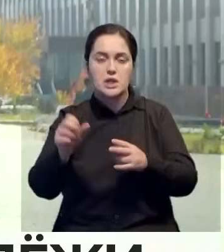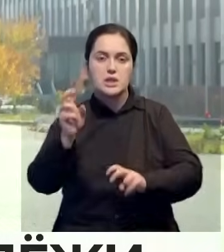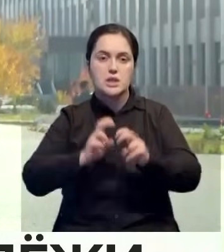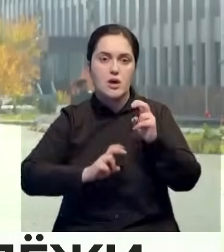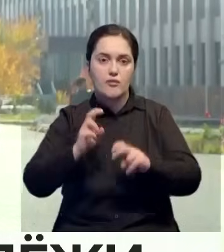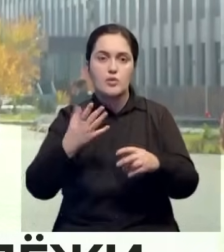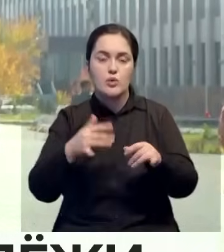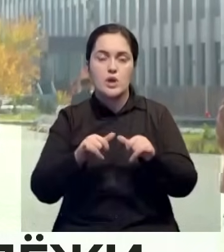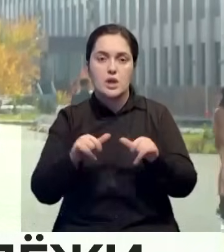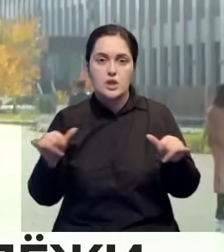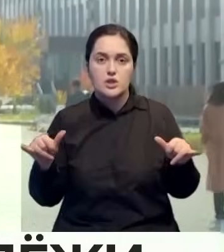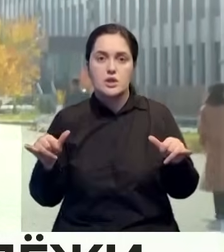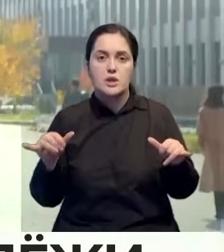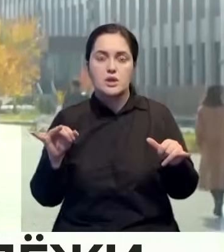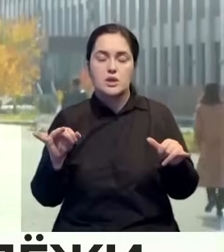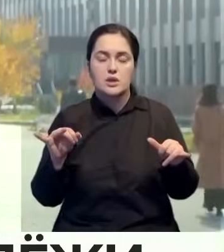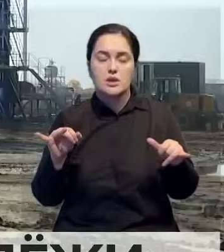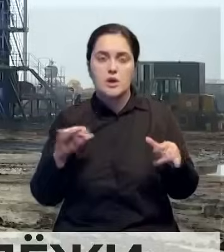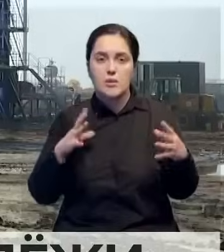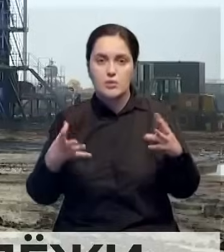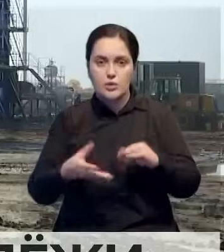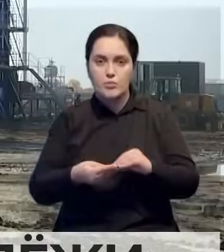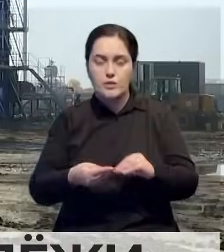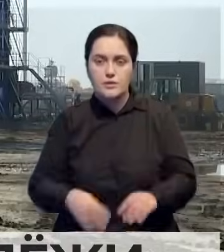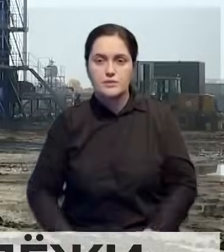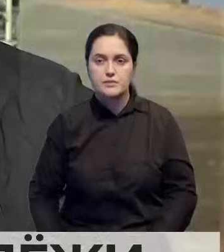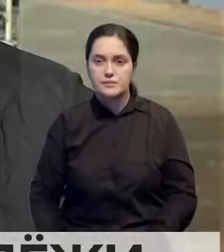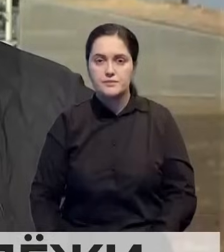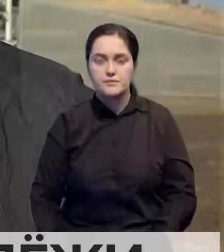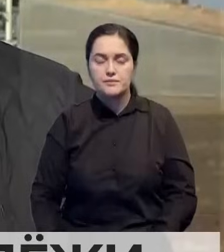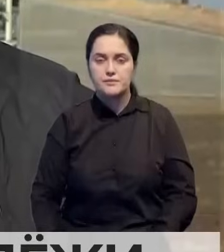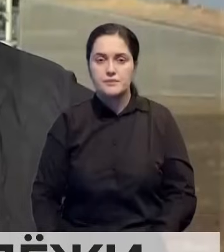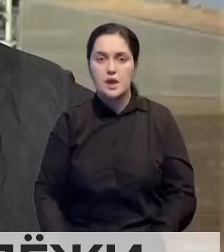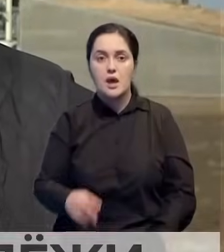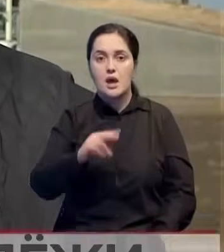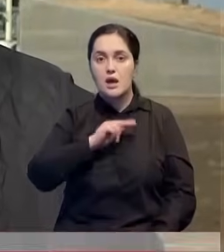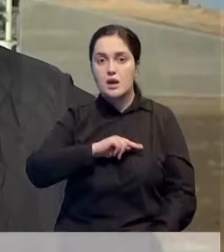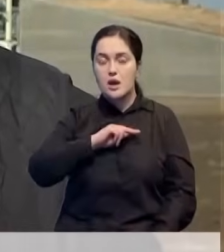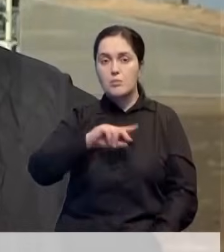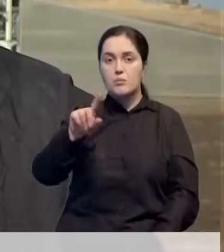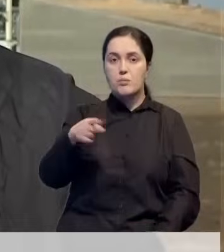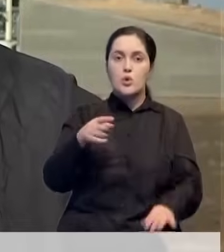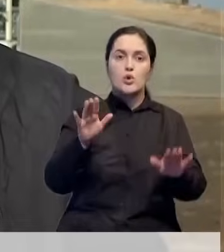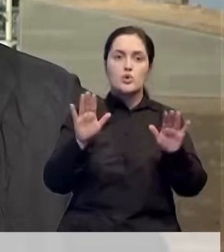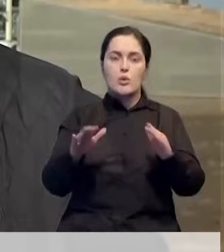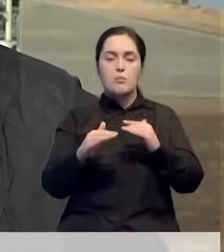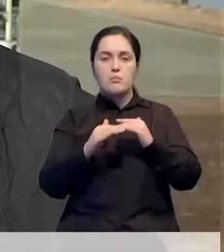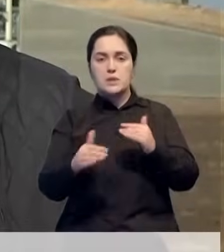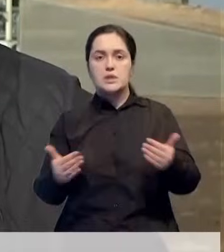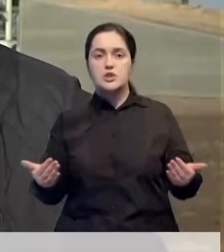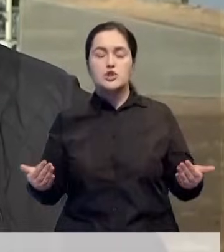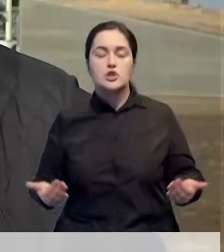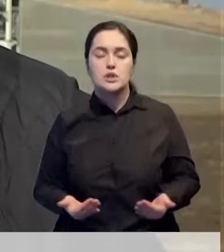последнем уже расширяют производство и наращивают объемы. К работам привлекаем только местных жителей. Наш